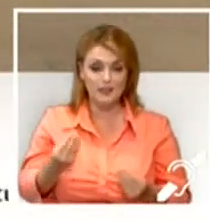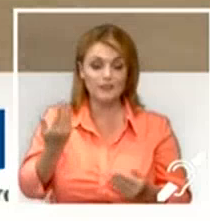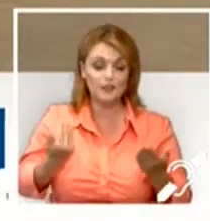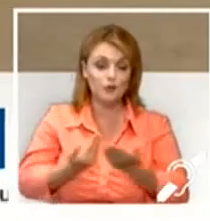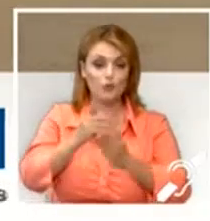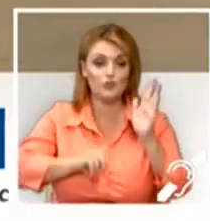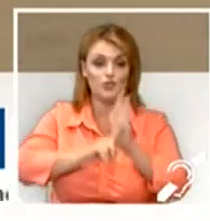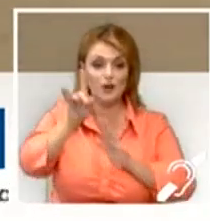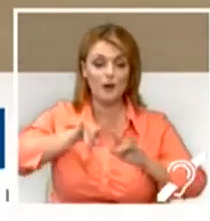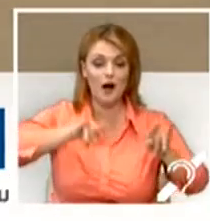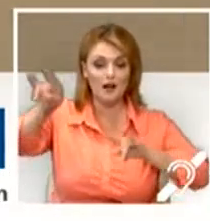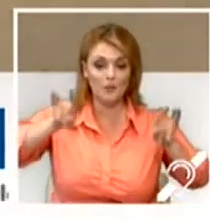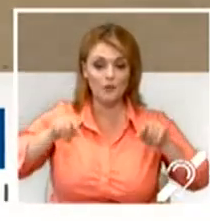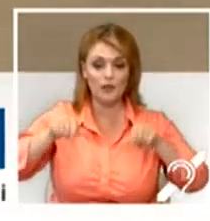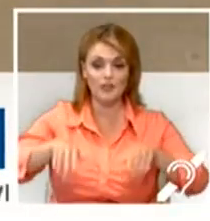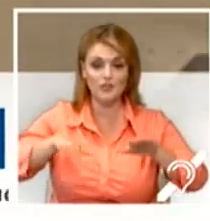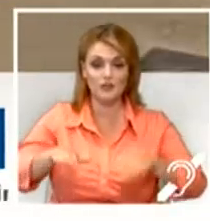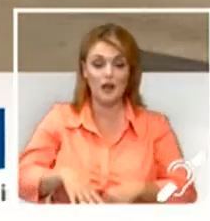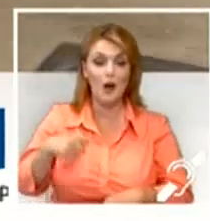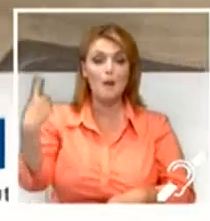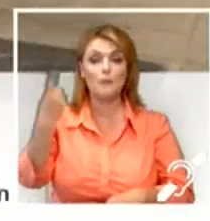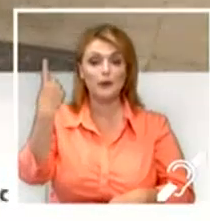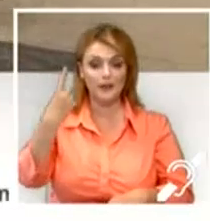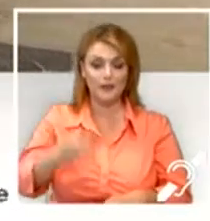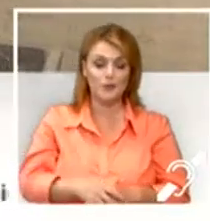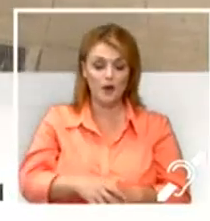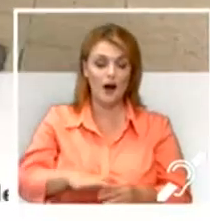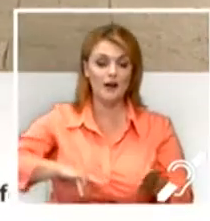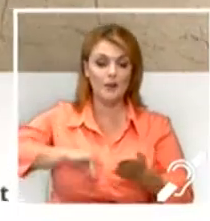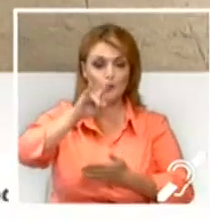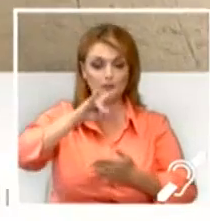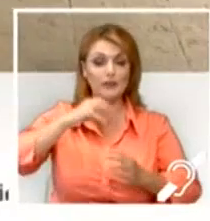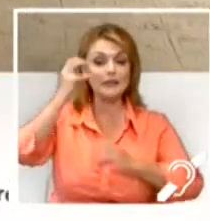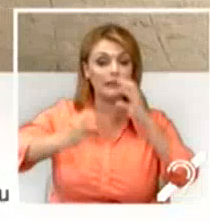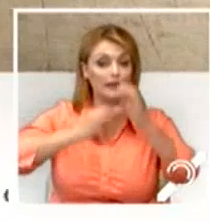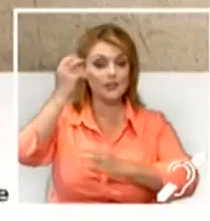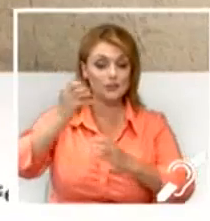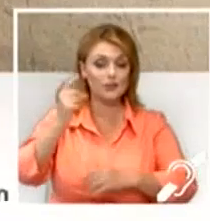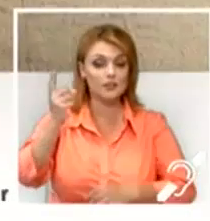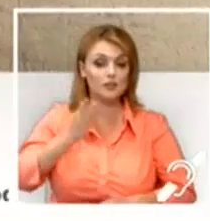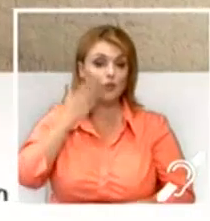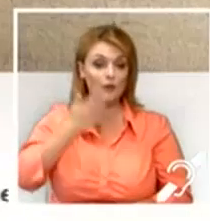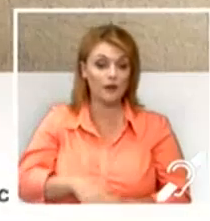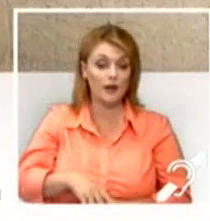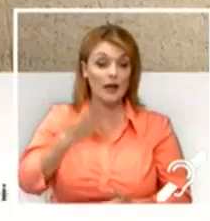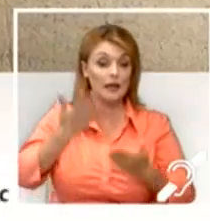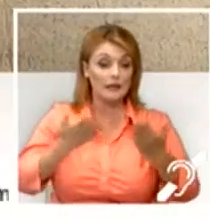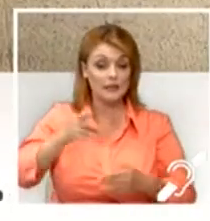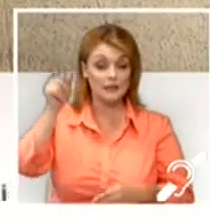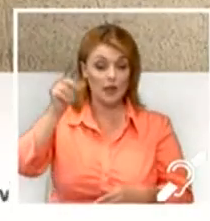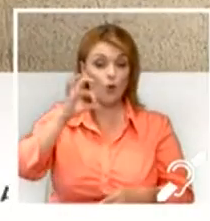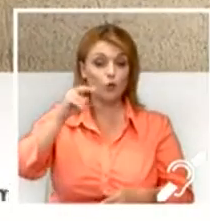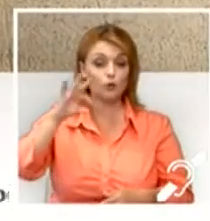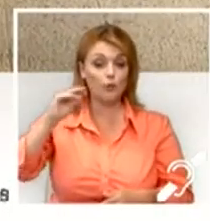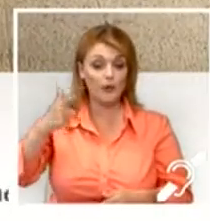zborurile aici la aeroportul Aurel Vlaicu, primul aeroport internațional din România. Dacă la Otopeni timpul de îmbarcare este